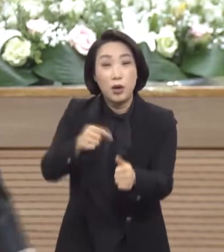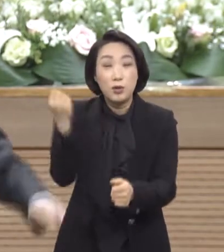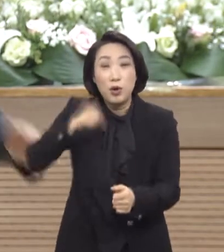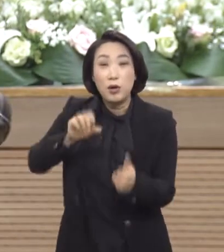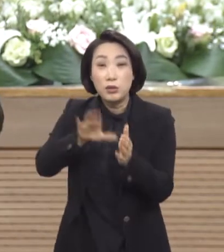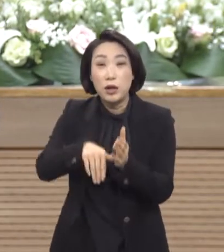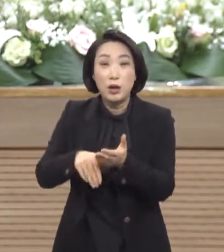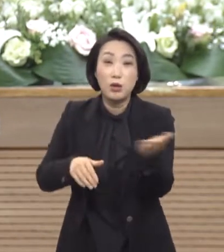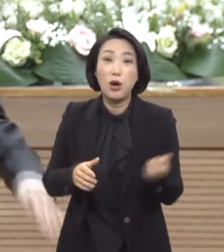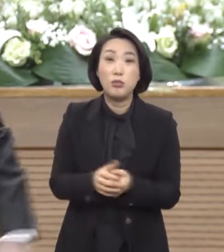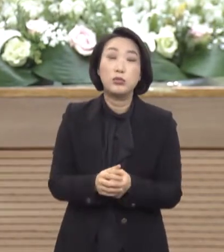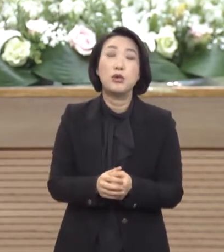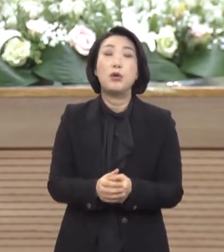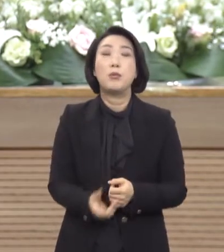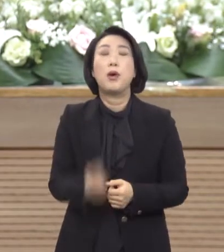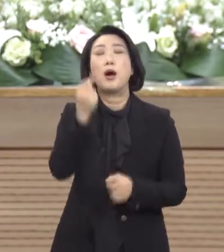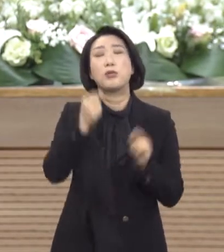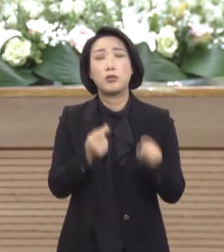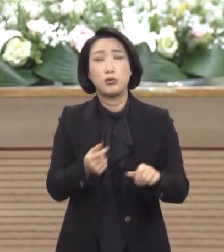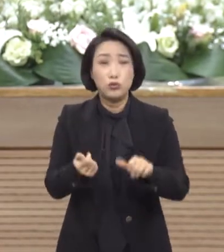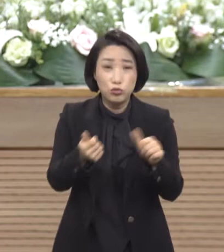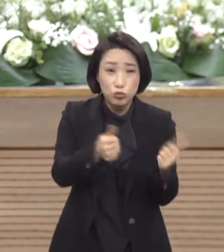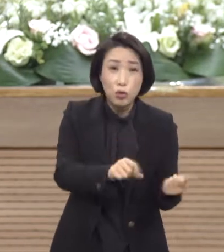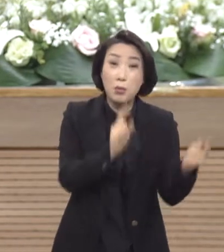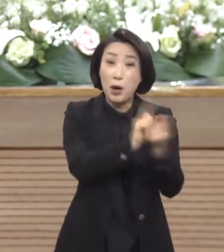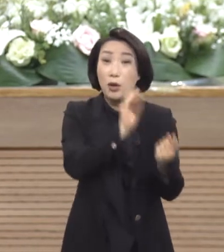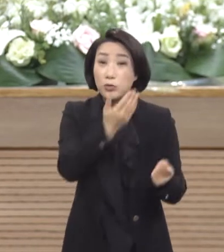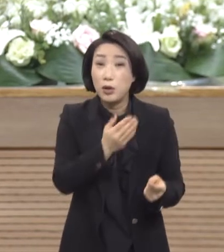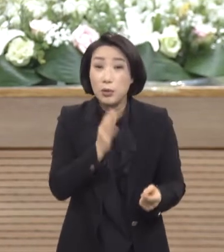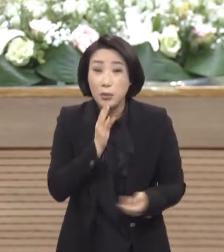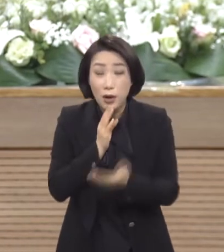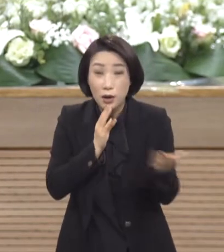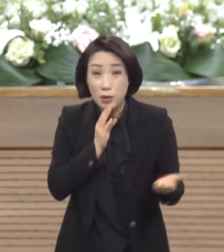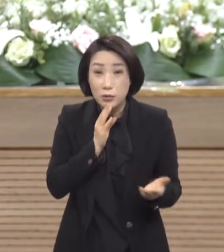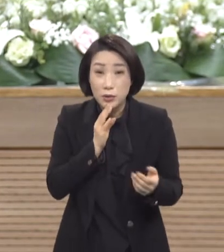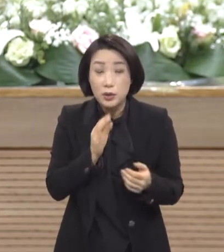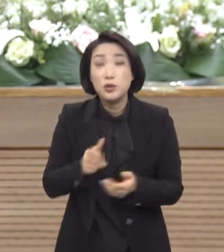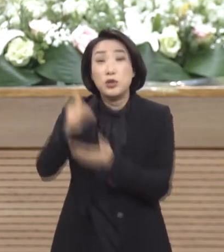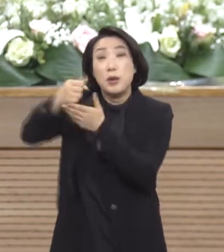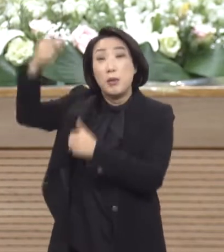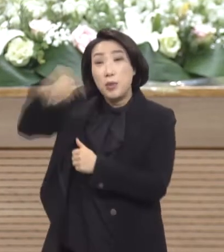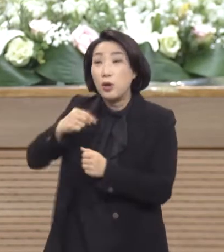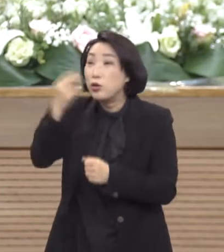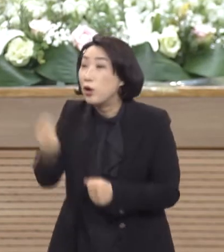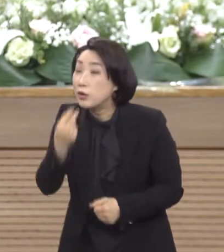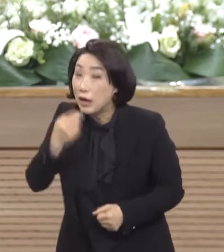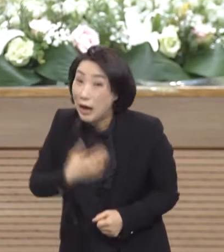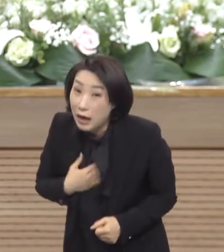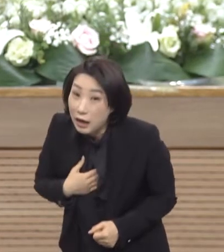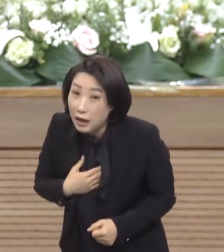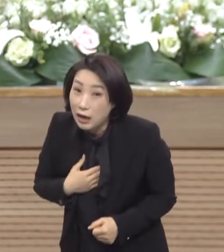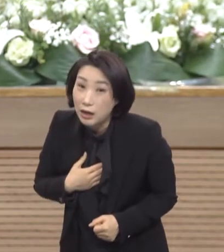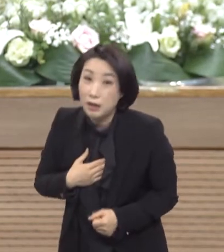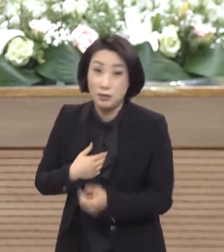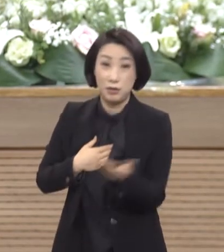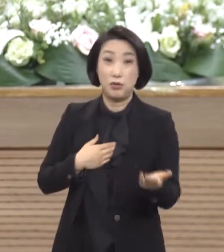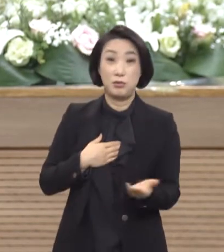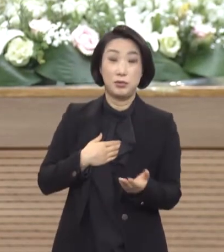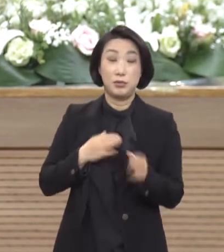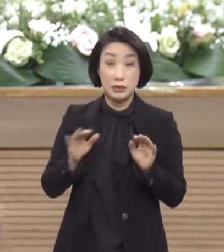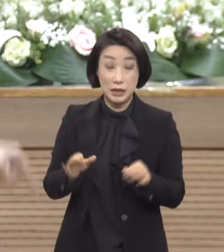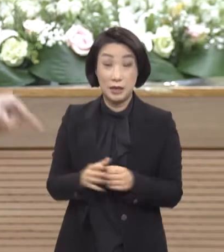거역할 때 그냥 바로 죽음이 오잖아요. 그래서 그의 명령이 영생인 줄 알라.